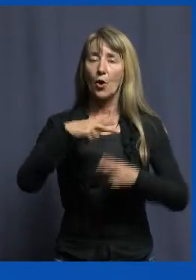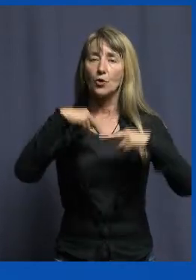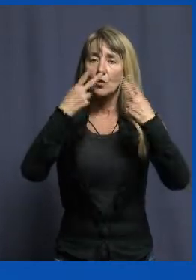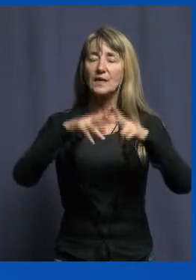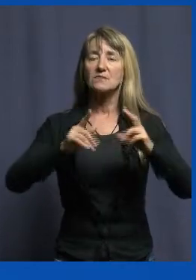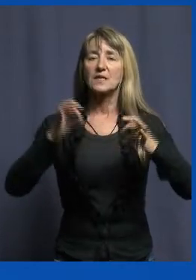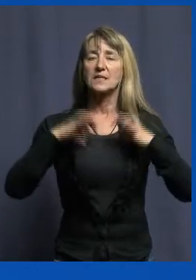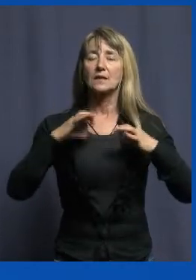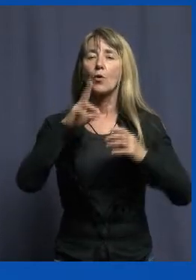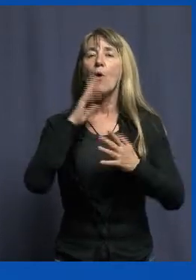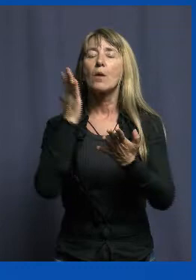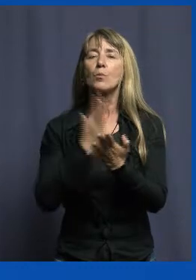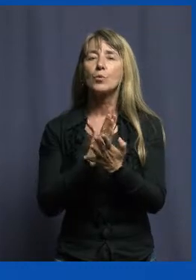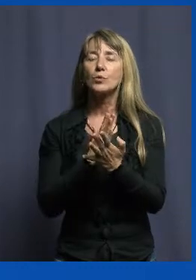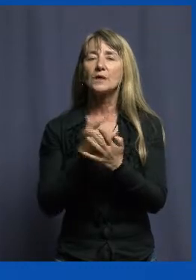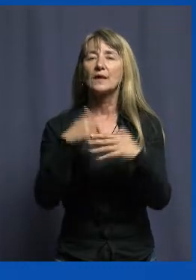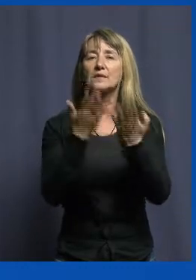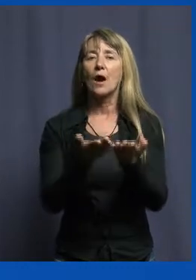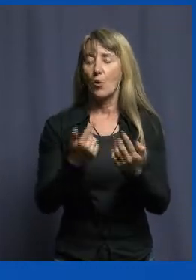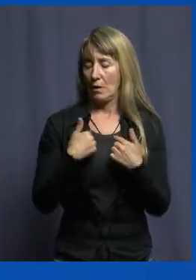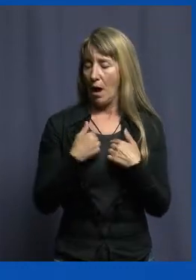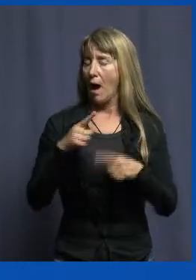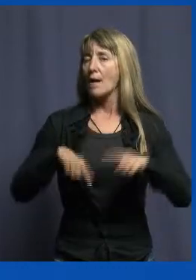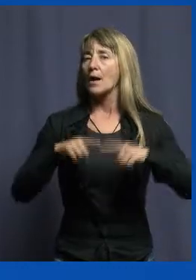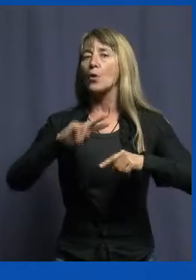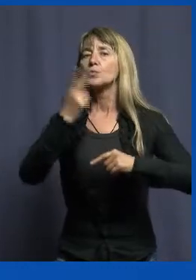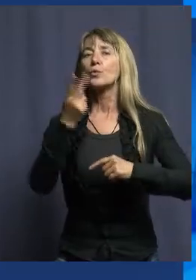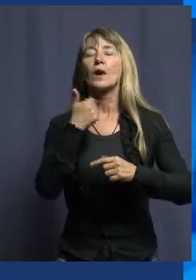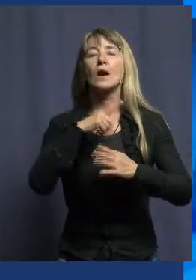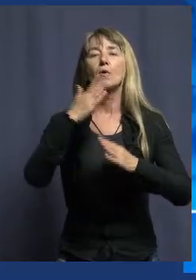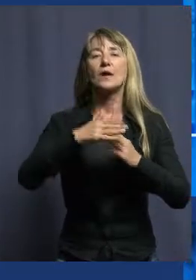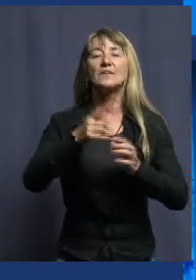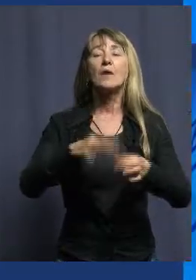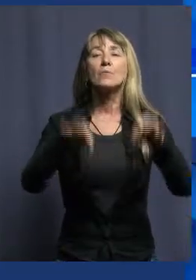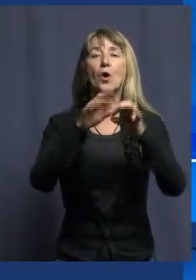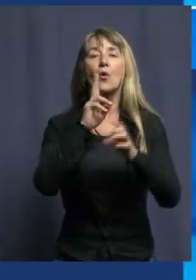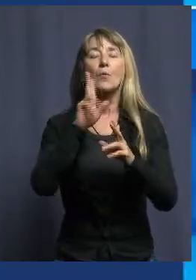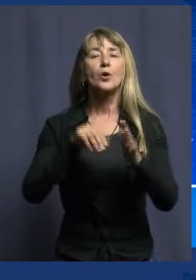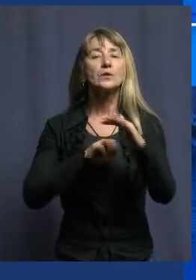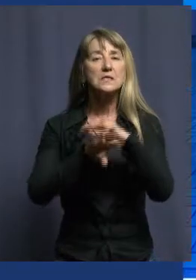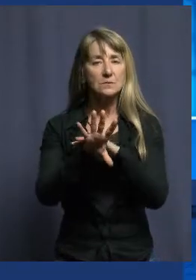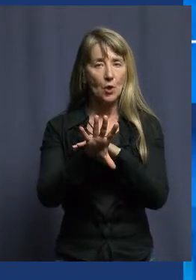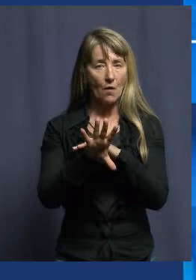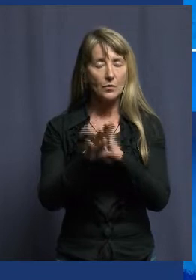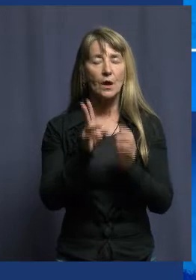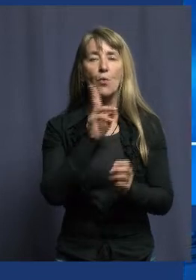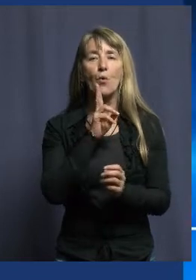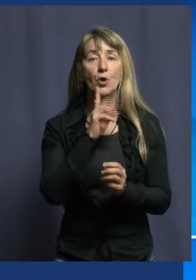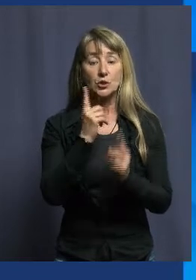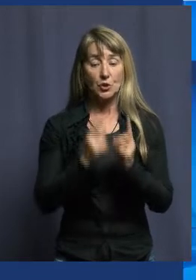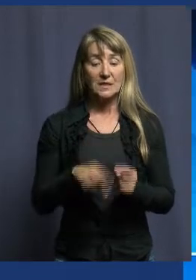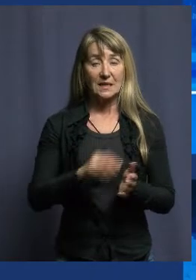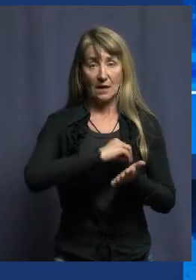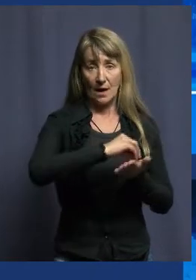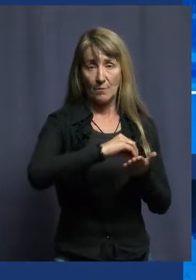sve zadatke koje bude dao ja ili neko drugi, ili na kraju kraja taj projekat koji oni moraju da sprovode, koji stoji sad